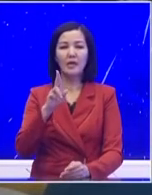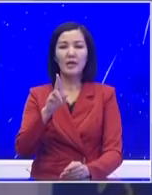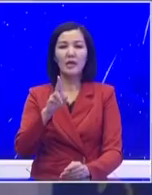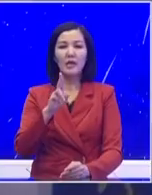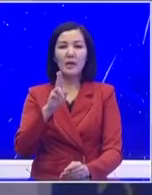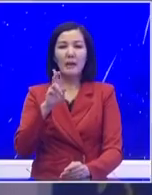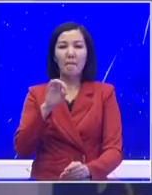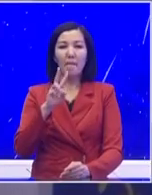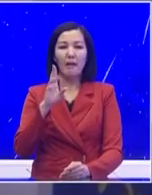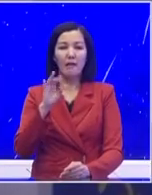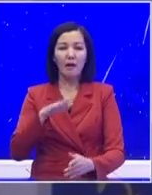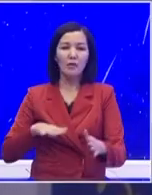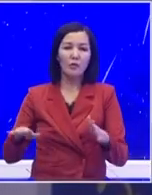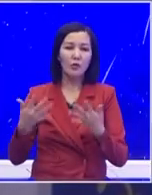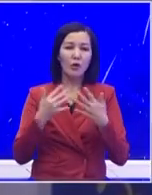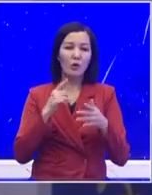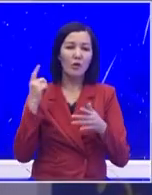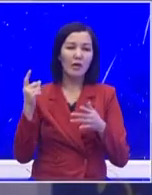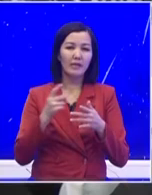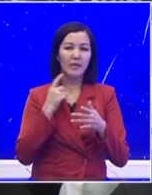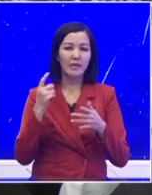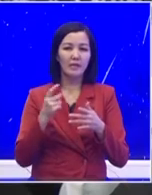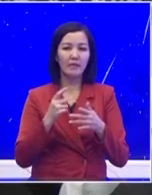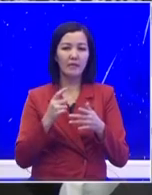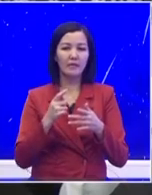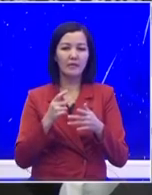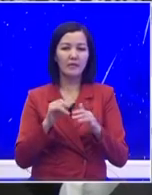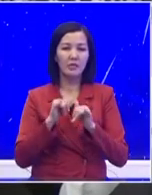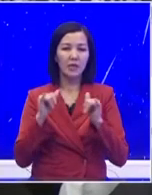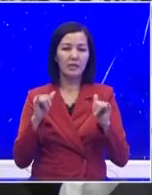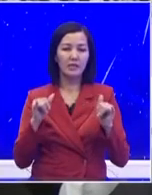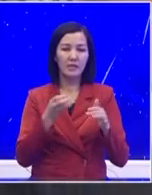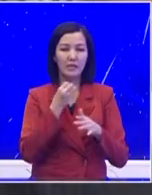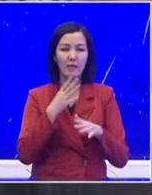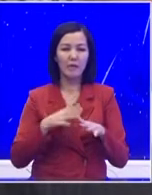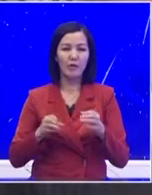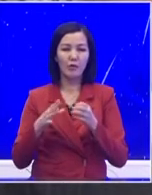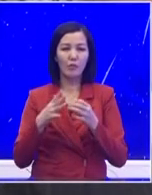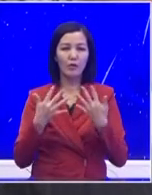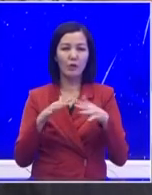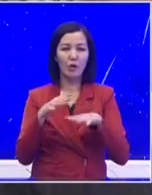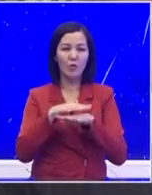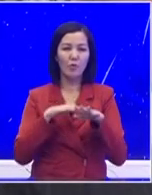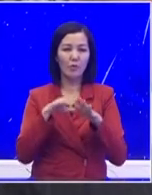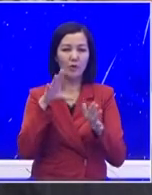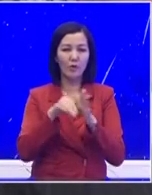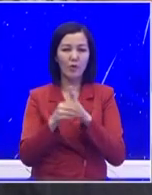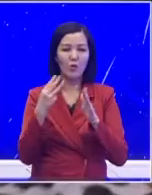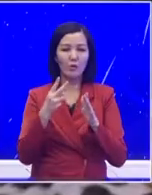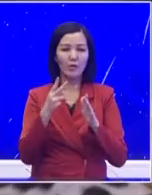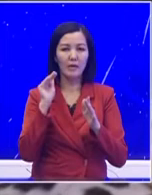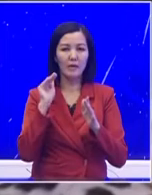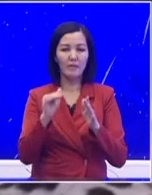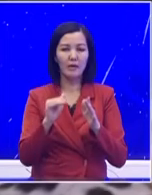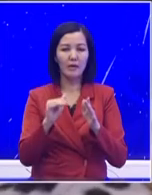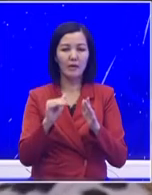Ырысқабай Балқаш өңірі ауыл шаруашылығының алтын қазығы қағылған мекен. 15 ауылдық округті мекендейтін тұрғындардың саны 32 мыңнан асады.